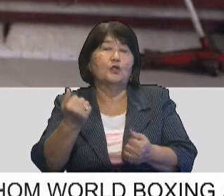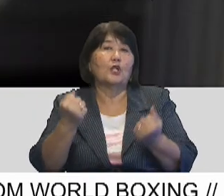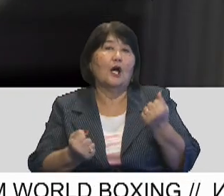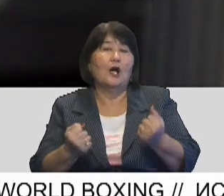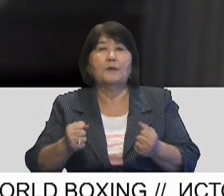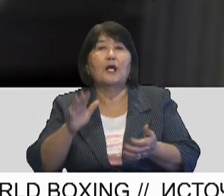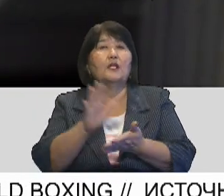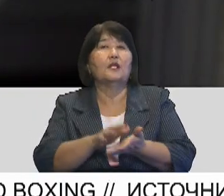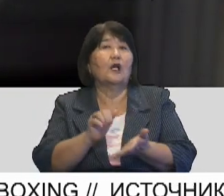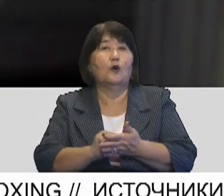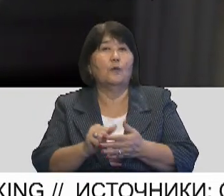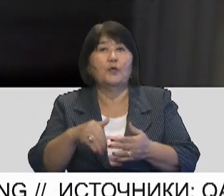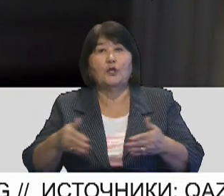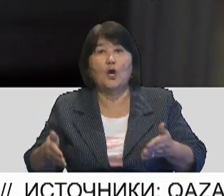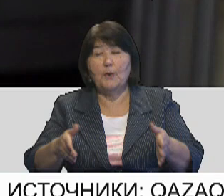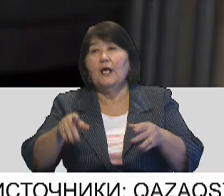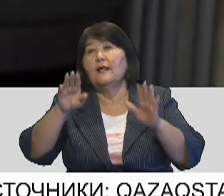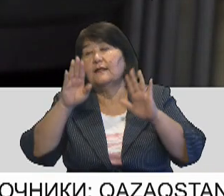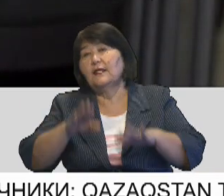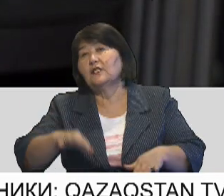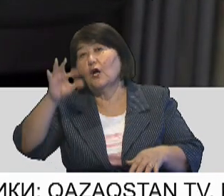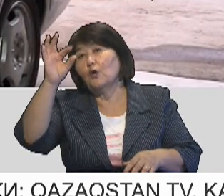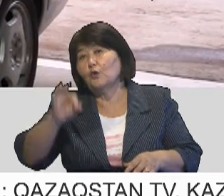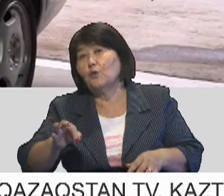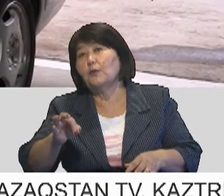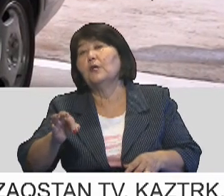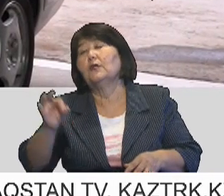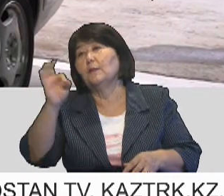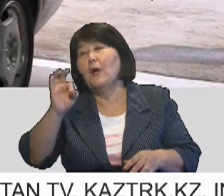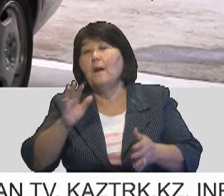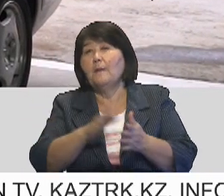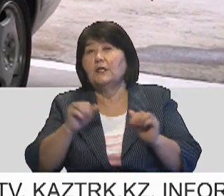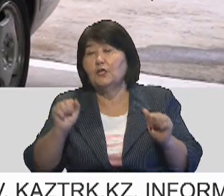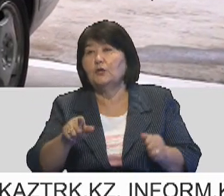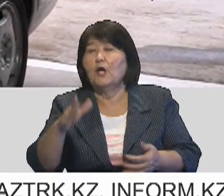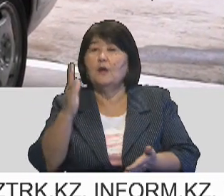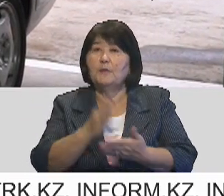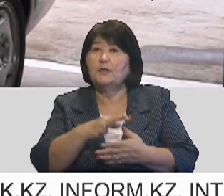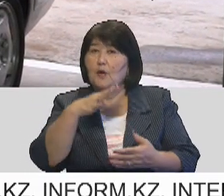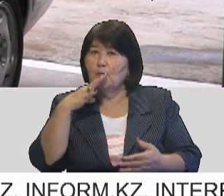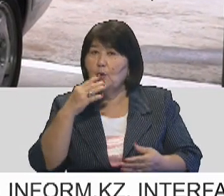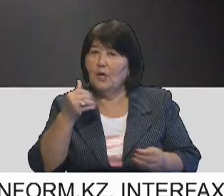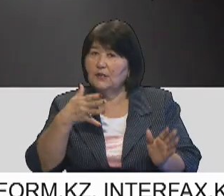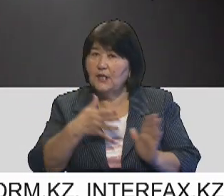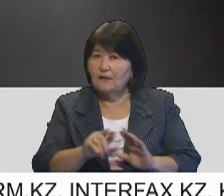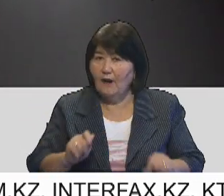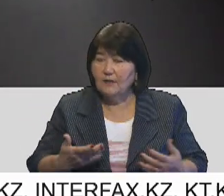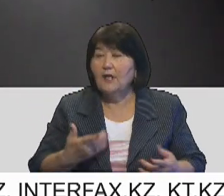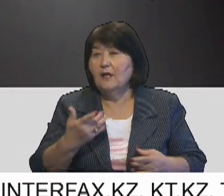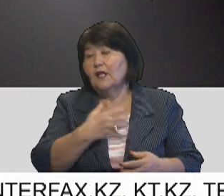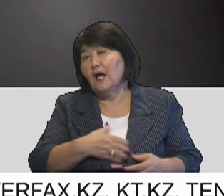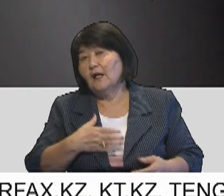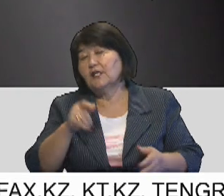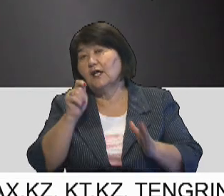не заглохнет в пути. Если при более низких температурах моторное масло замерзнет, вам предстоят немалые затраты. Кроме того, важно